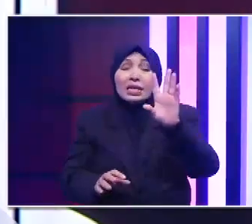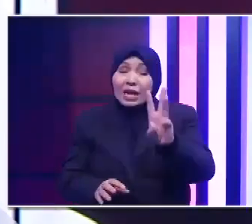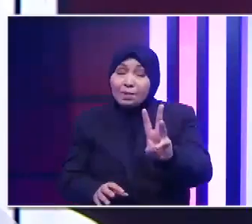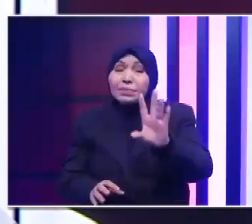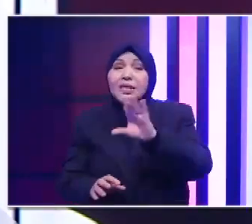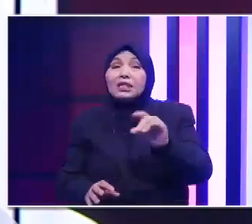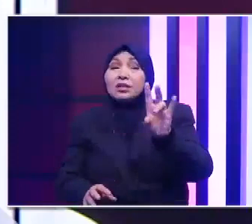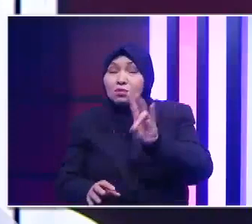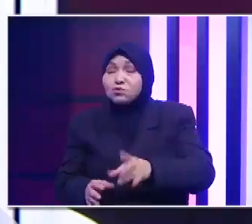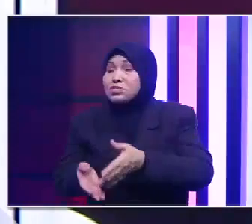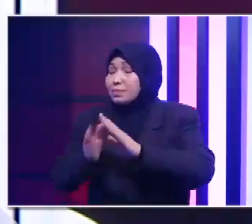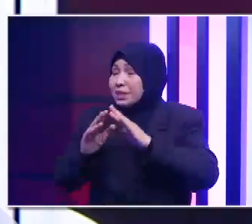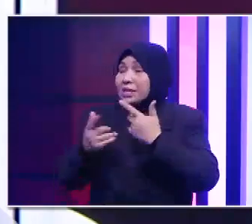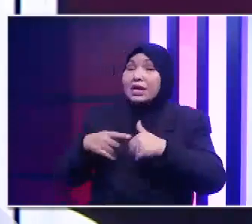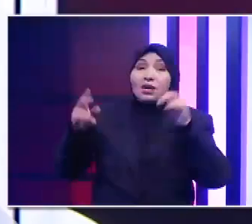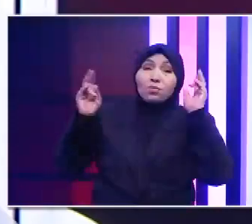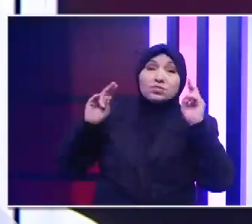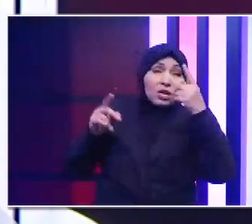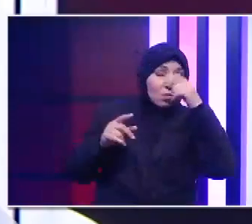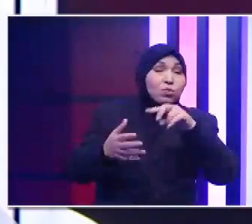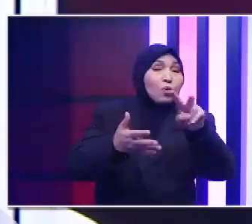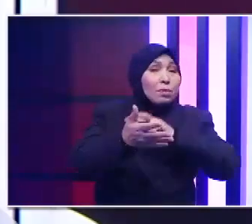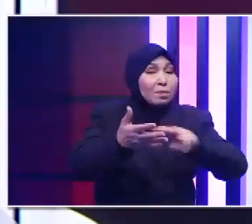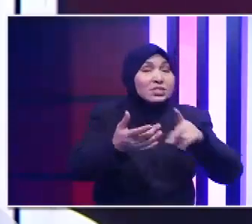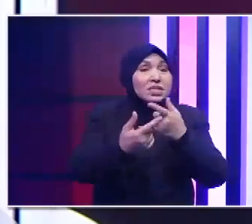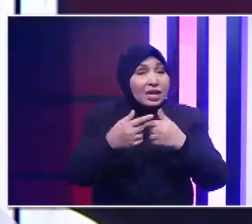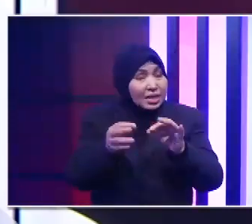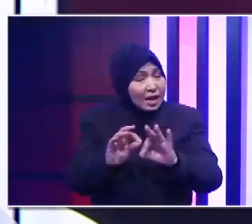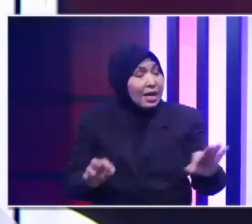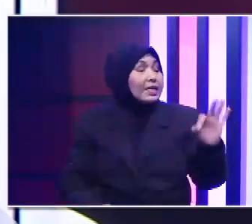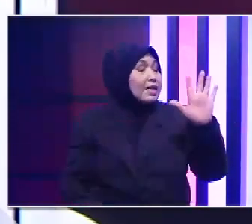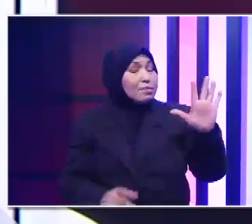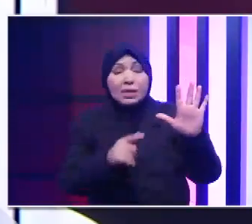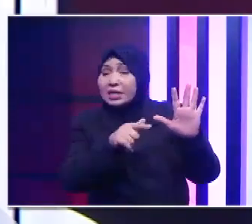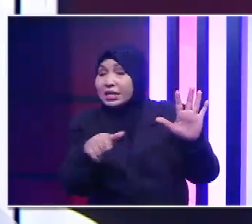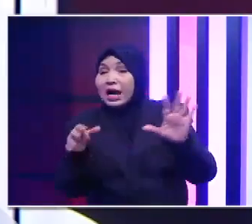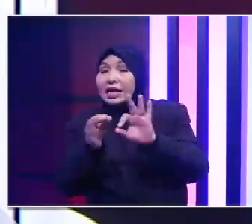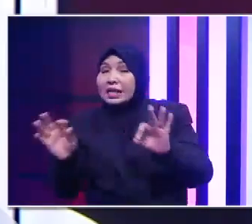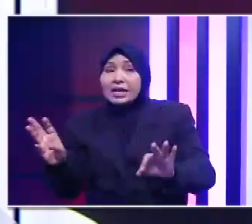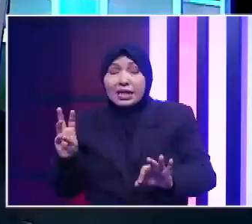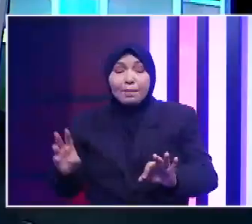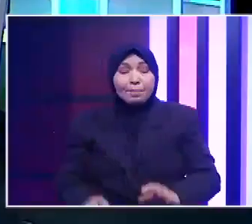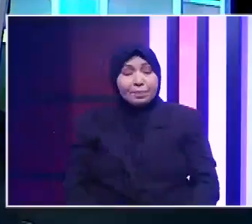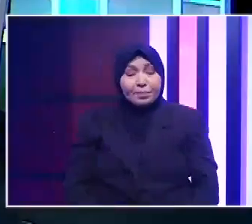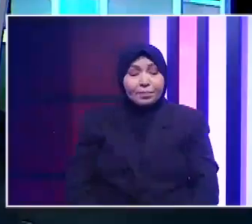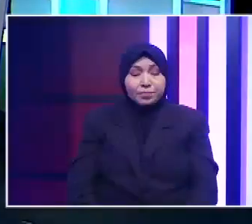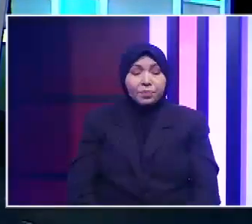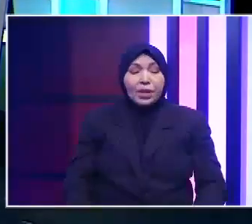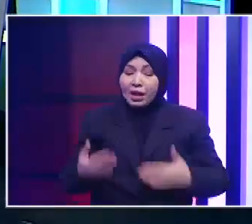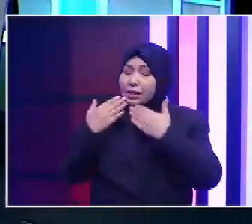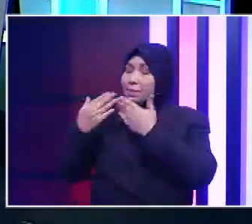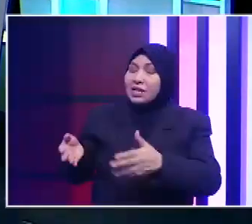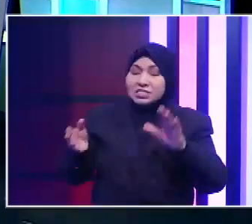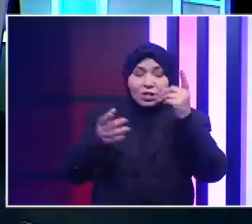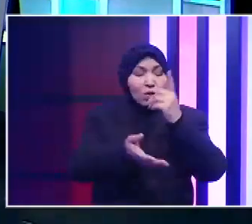segmented terlebih dahulu DPD Ustadzah untuk membaca DVD ayat yang ke-5 sampailah ayekeh naksir maseeha